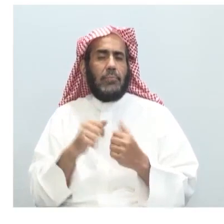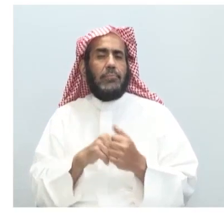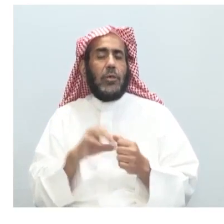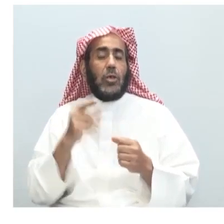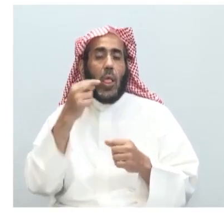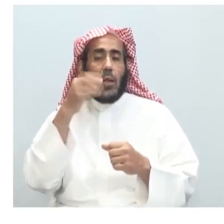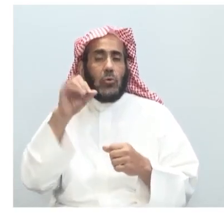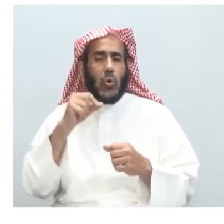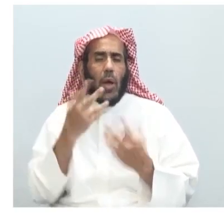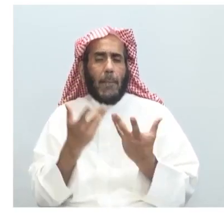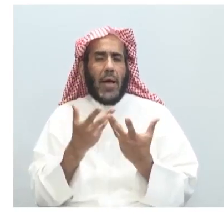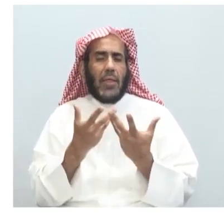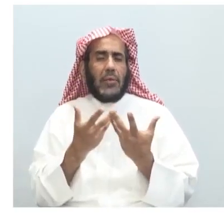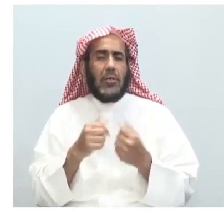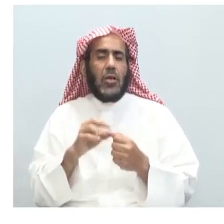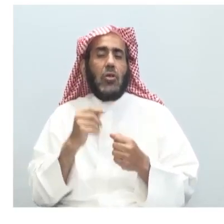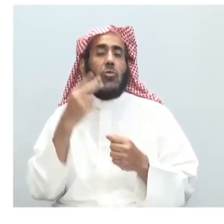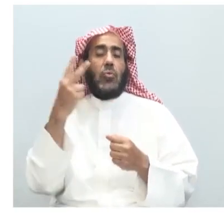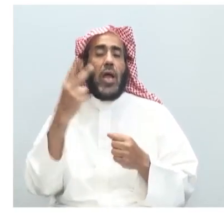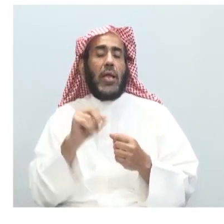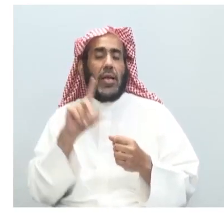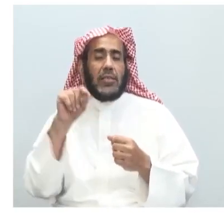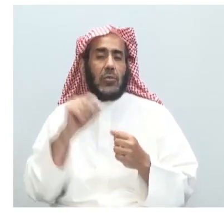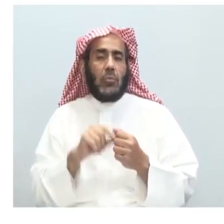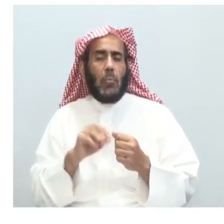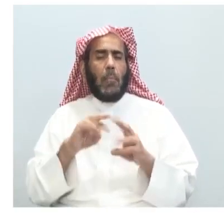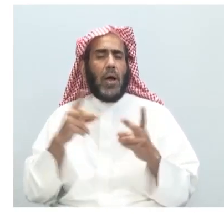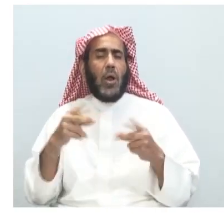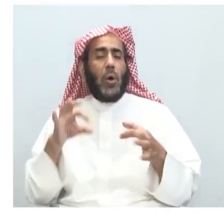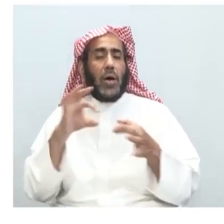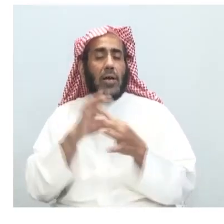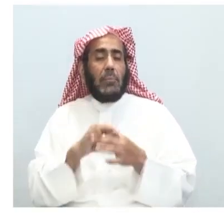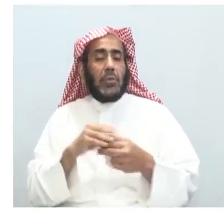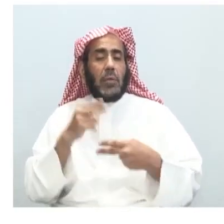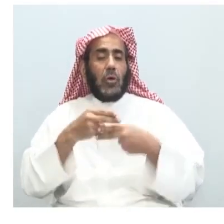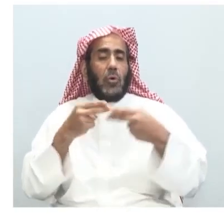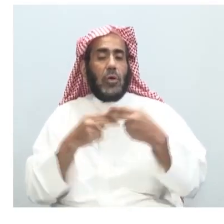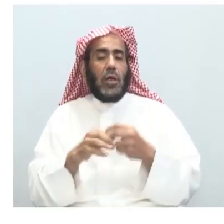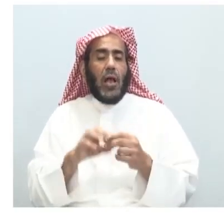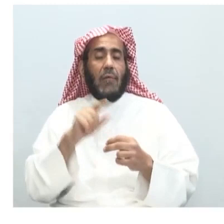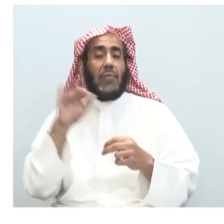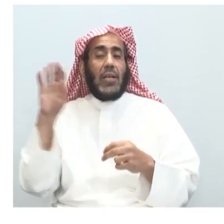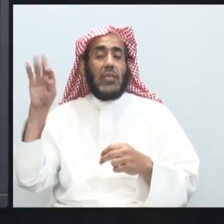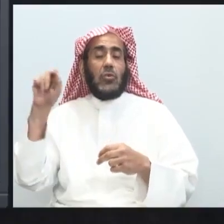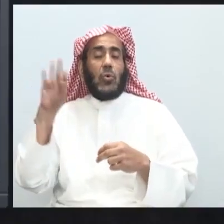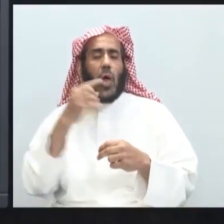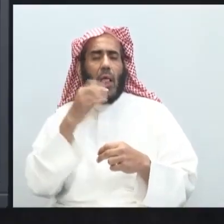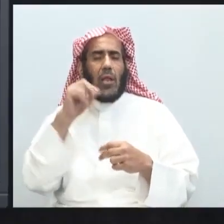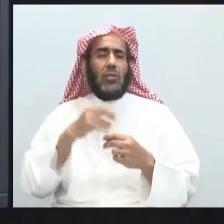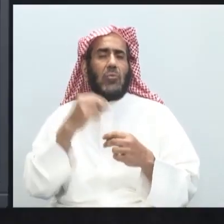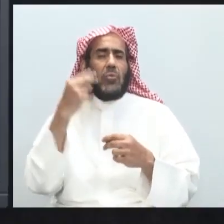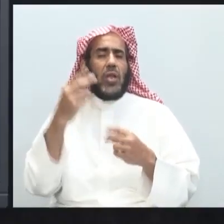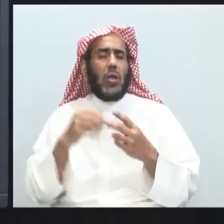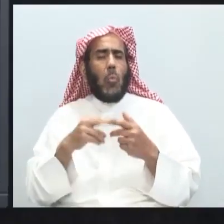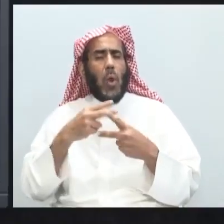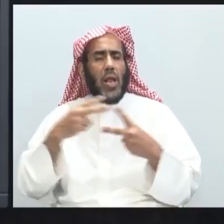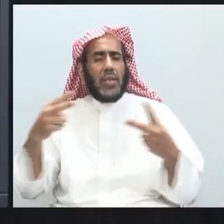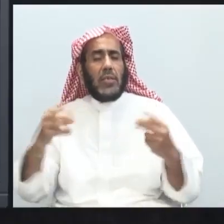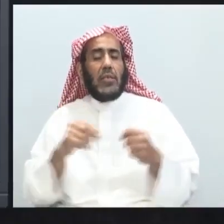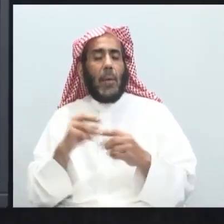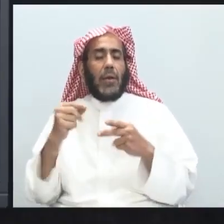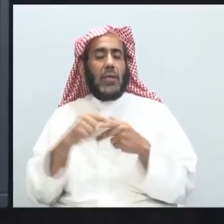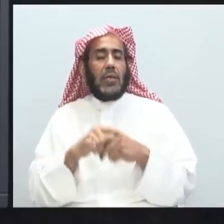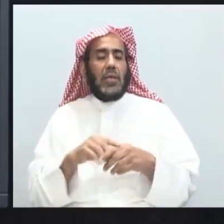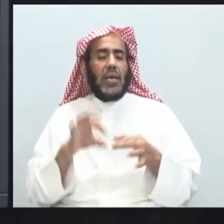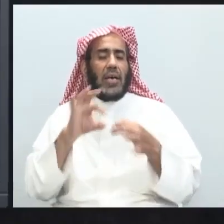سكر ماذا سكر ثنائي احسنتم ما نوع الرابط المتكونه في السكريات الثنائيه والعديده هي